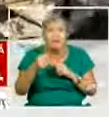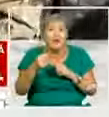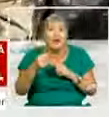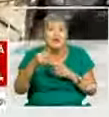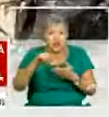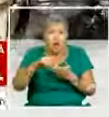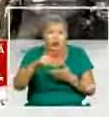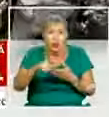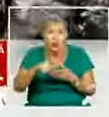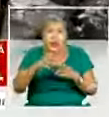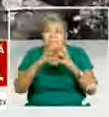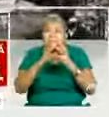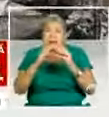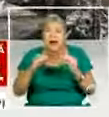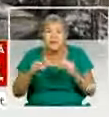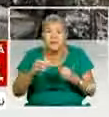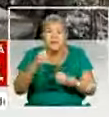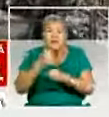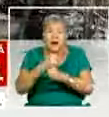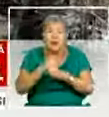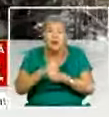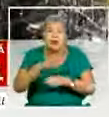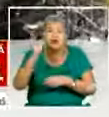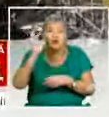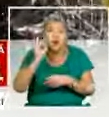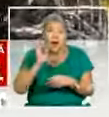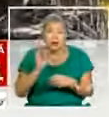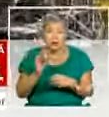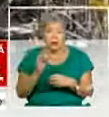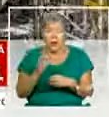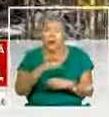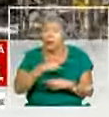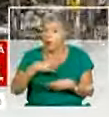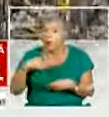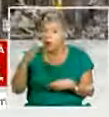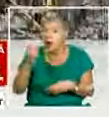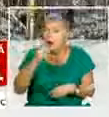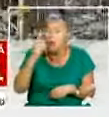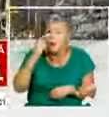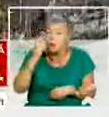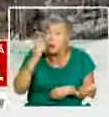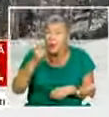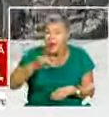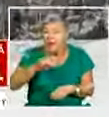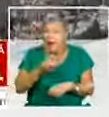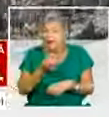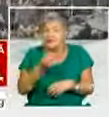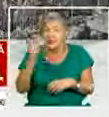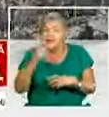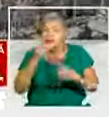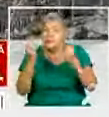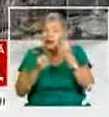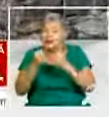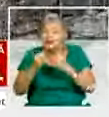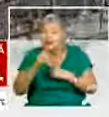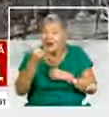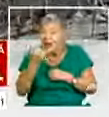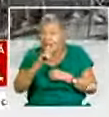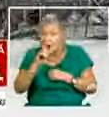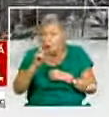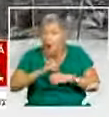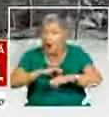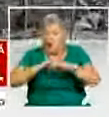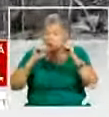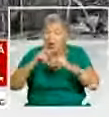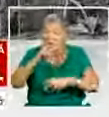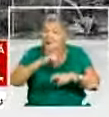distrusă, este distrusă în întregime. Procurorii au luat și mostre de gaz din cisternele care nu au explodat pentru